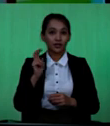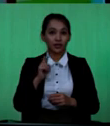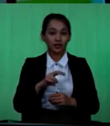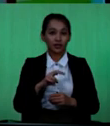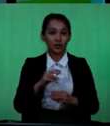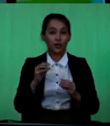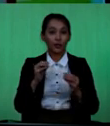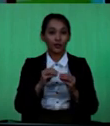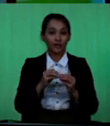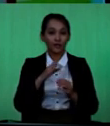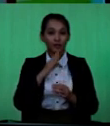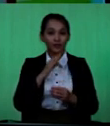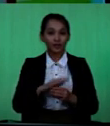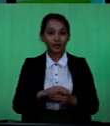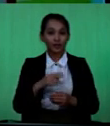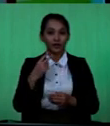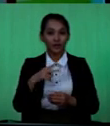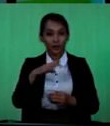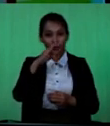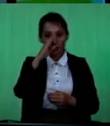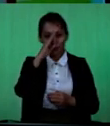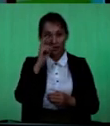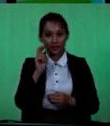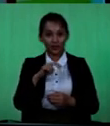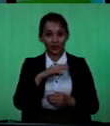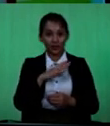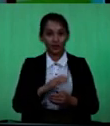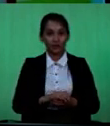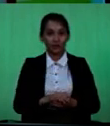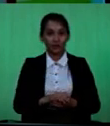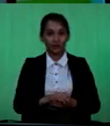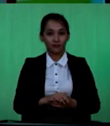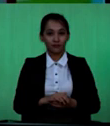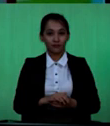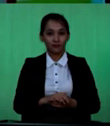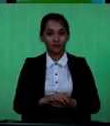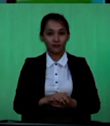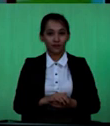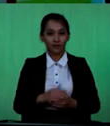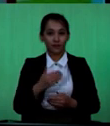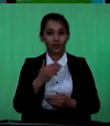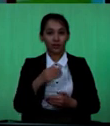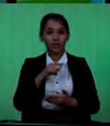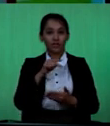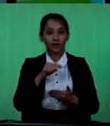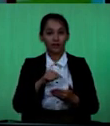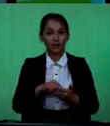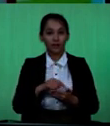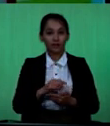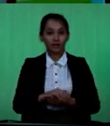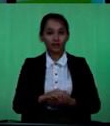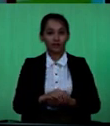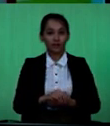10 nafar qiz, 20 nafar o'g'il bola. Shu o'rinda sizga bir narsani eslatib